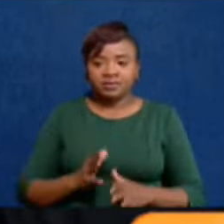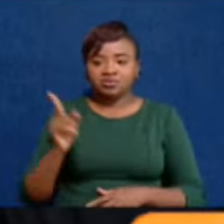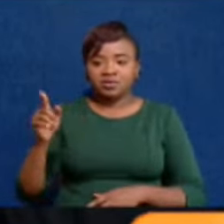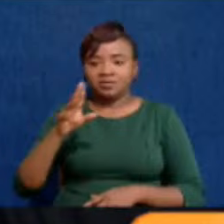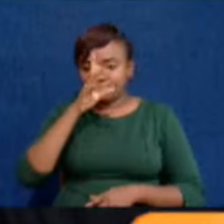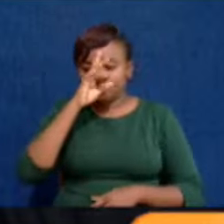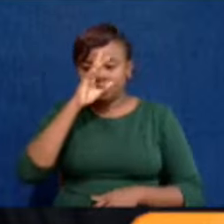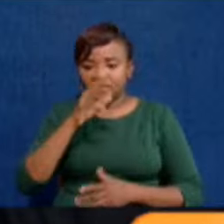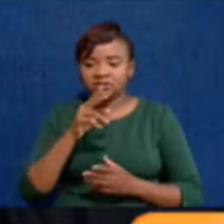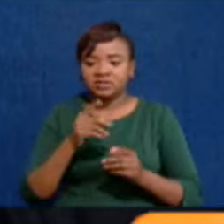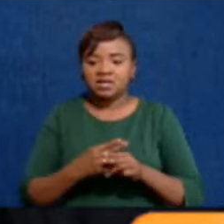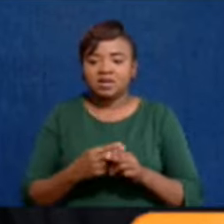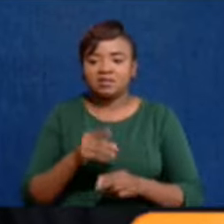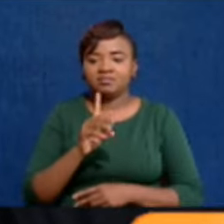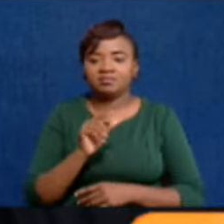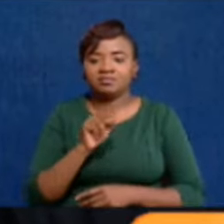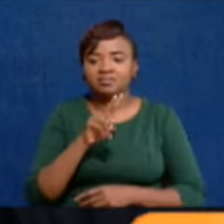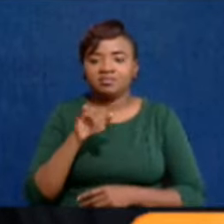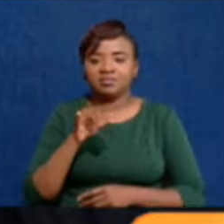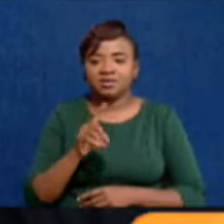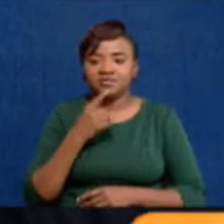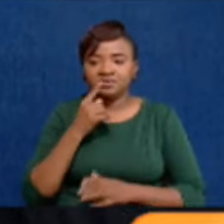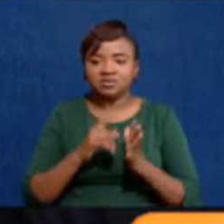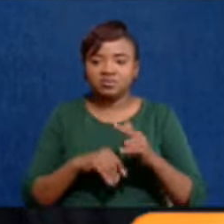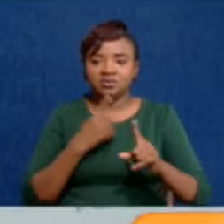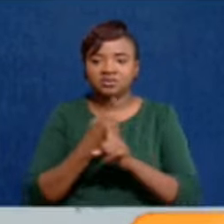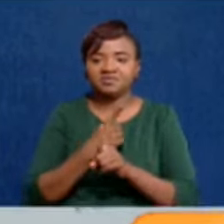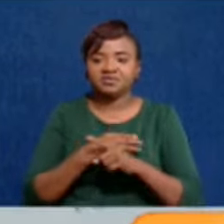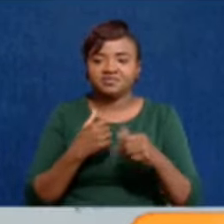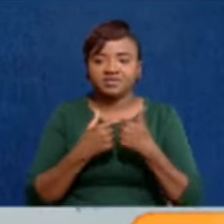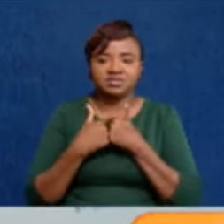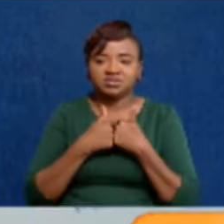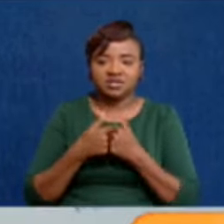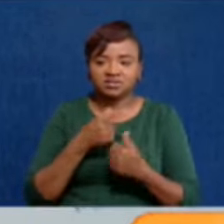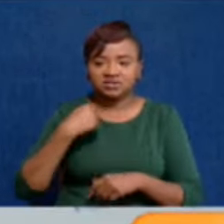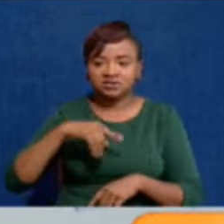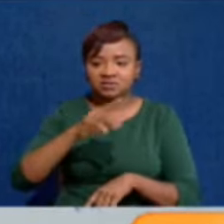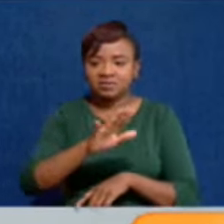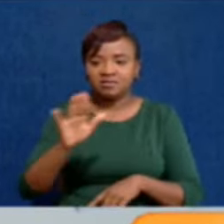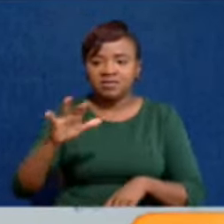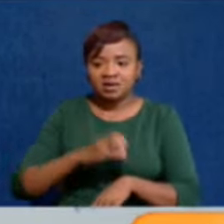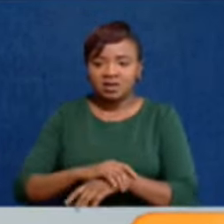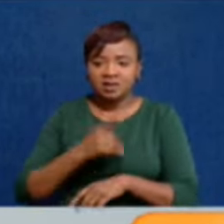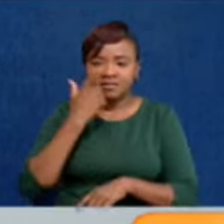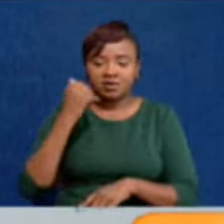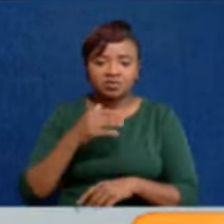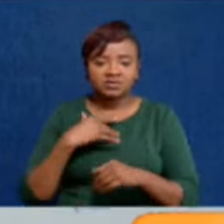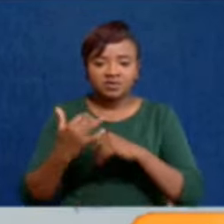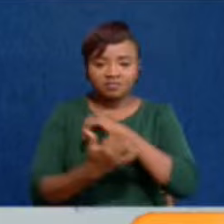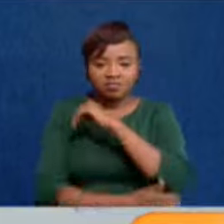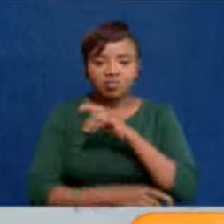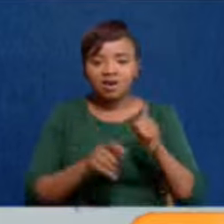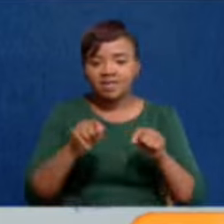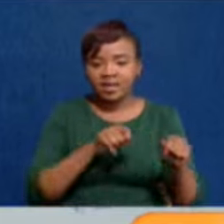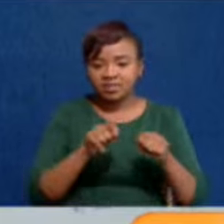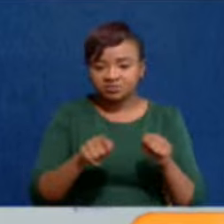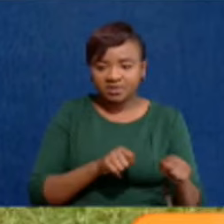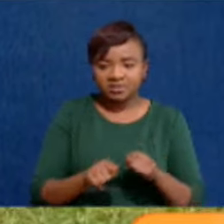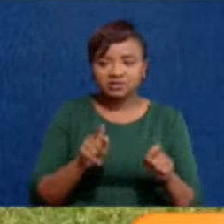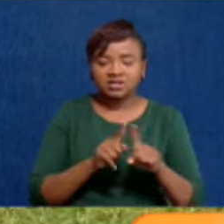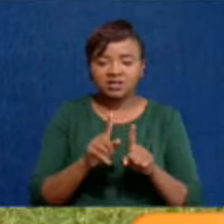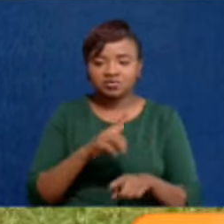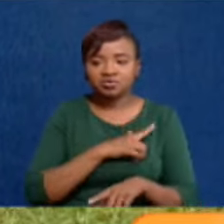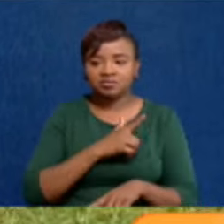David Mategwa anapinga madai kwa baadhi ya changamoto hizi zinatokana na usimamizi mbaya pamoja na utepetivu kwa upande